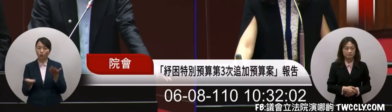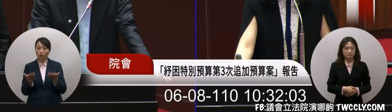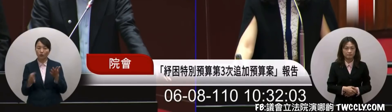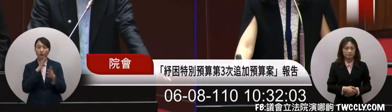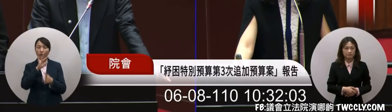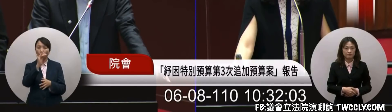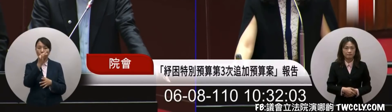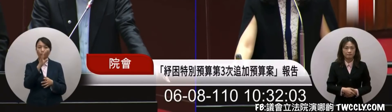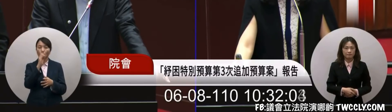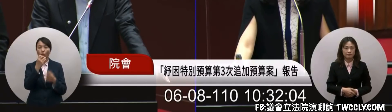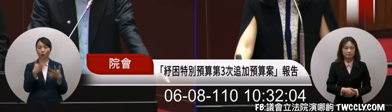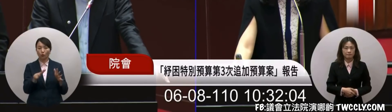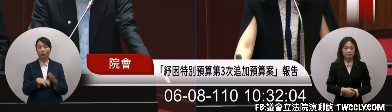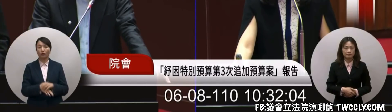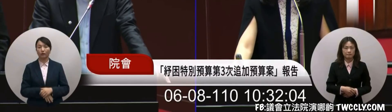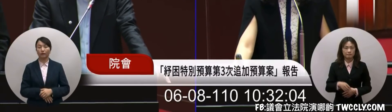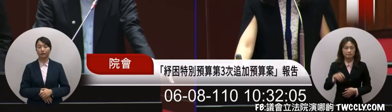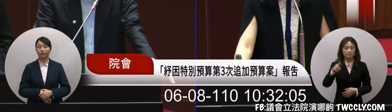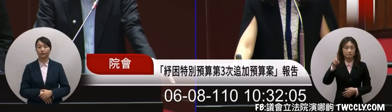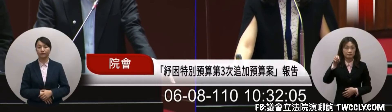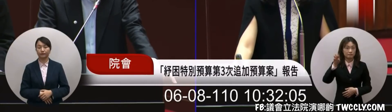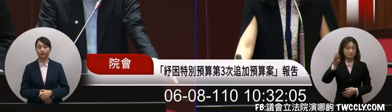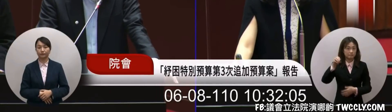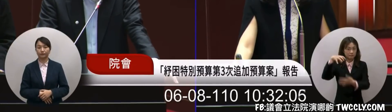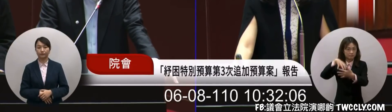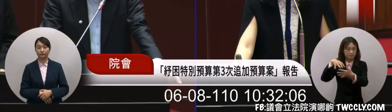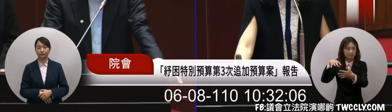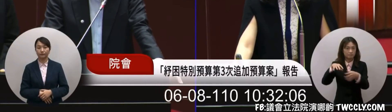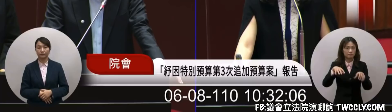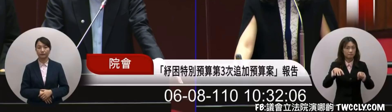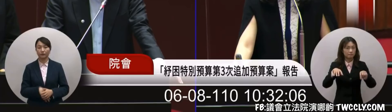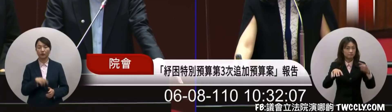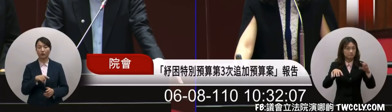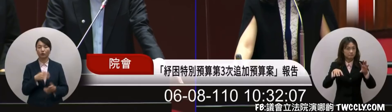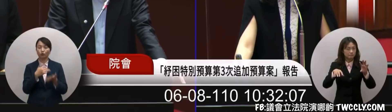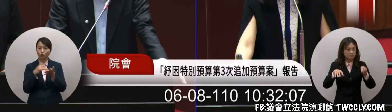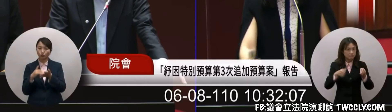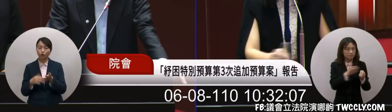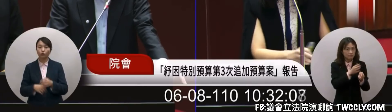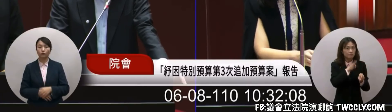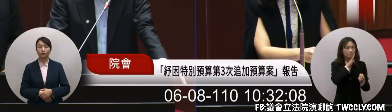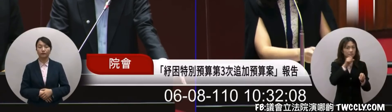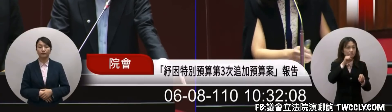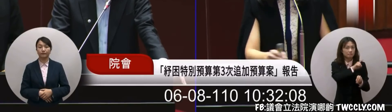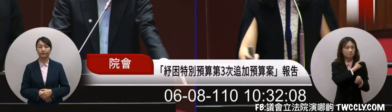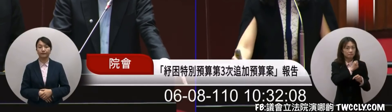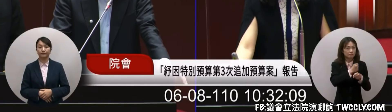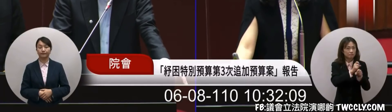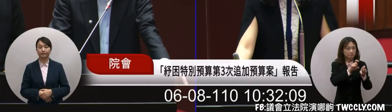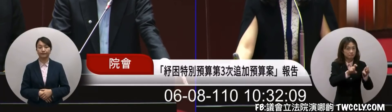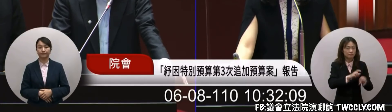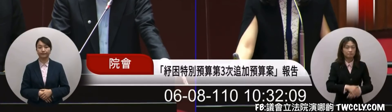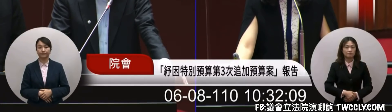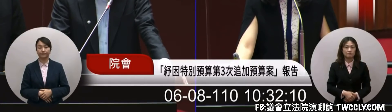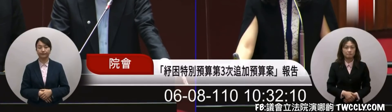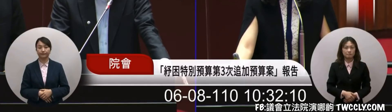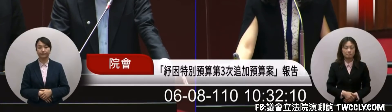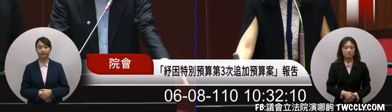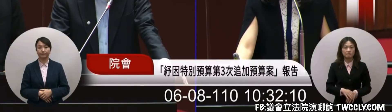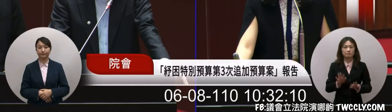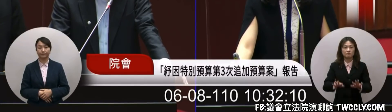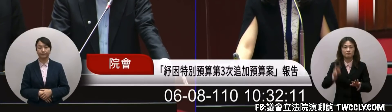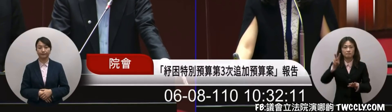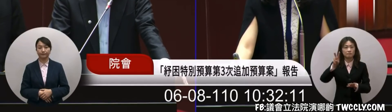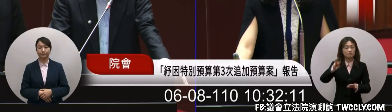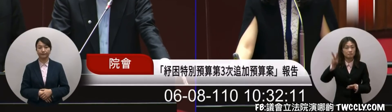是100多万。 对，1000万里面有100多万是属于国产。 估计的。 那刚刚讲的这2000万，目前 Q3 会到货